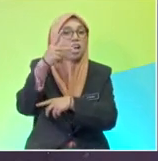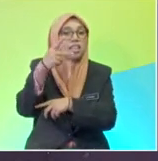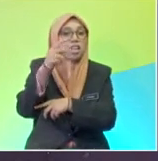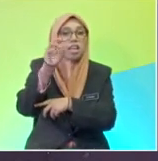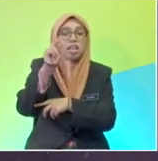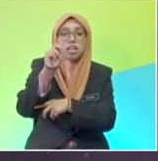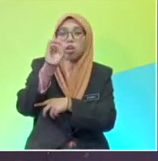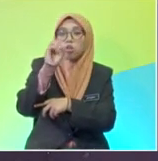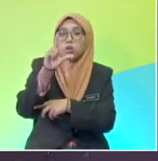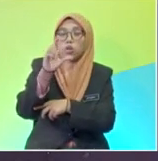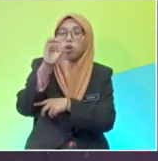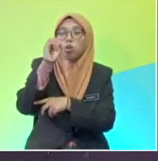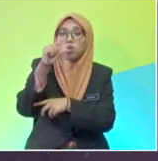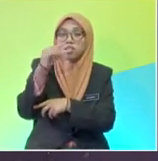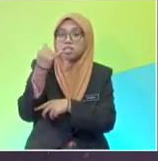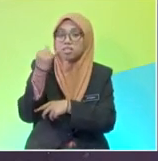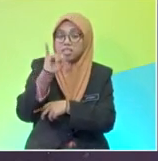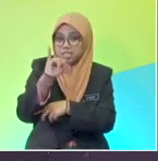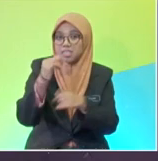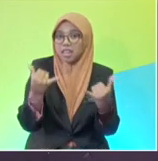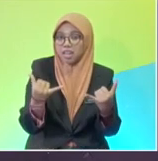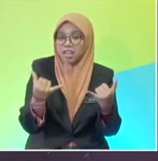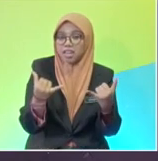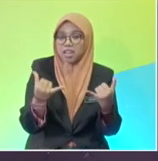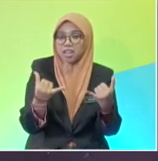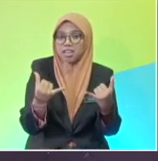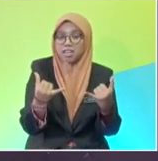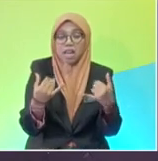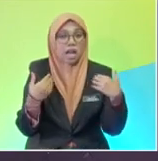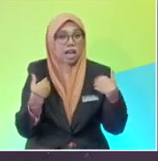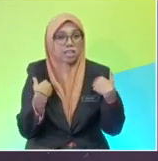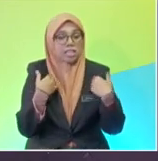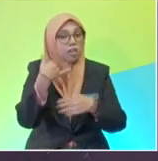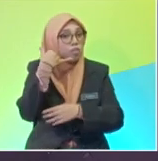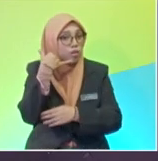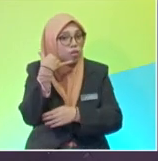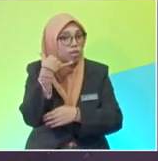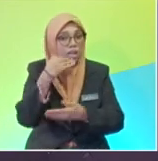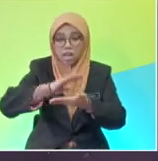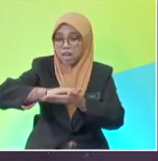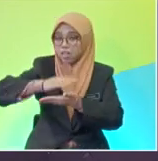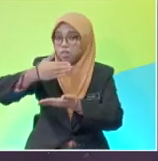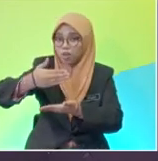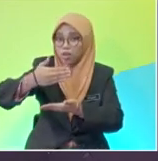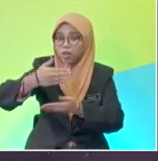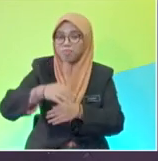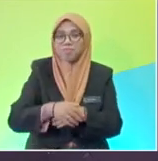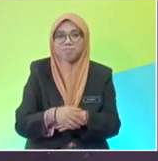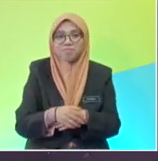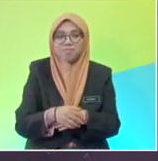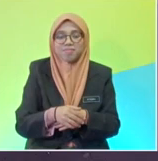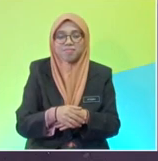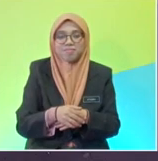punya handphone, berada dekat kita punya laptop. Jam laptop kan, itu yang kita namakan